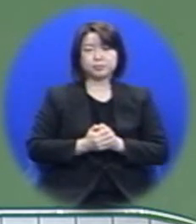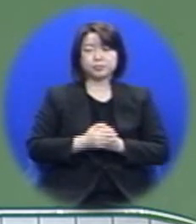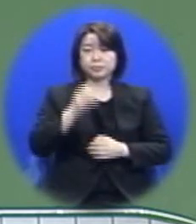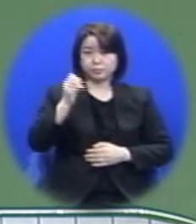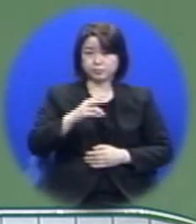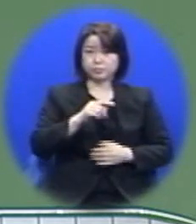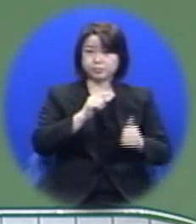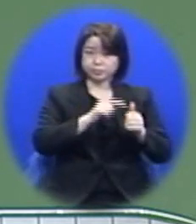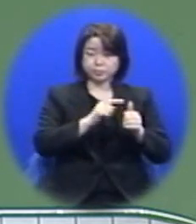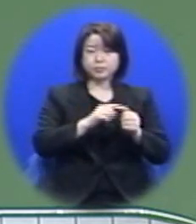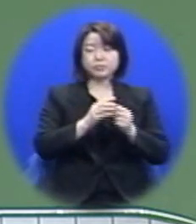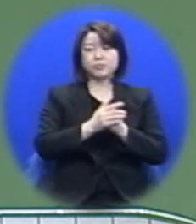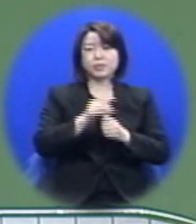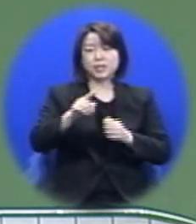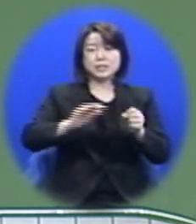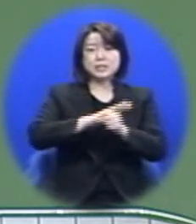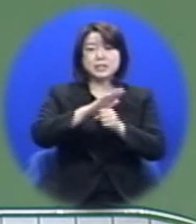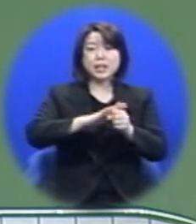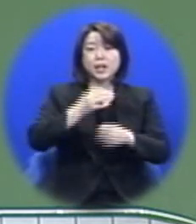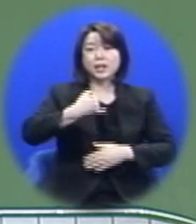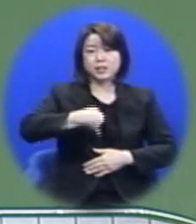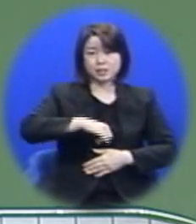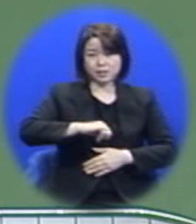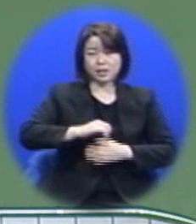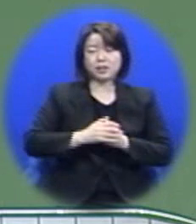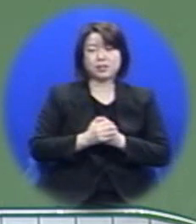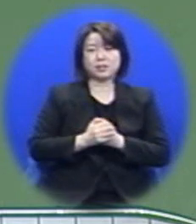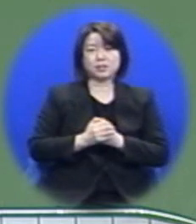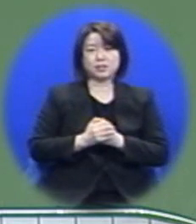그리고 그가 그 사랑하는 딸